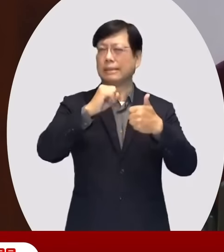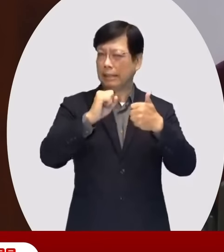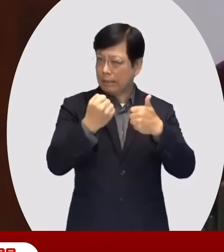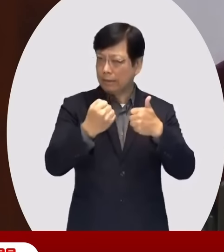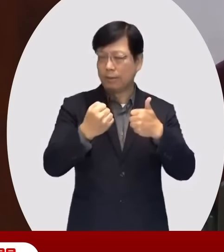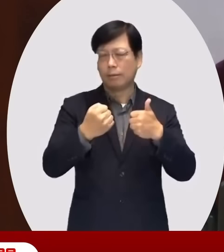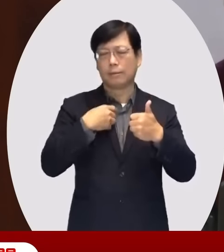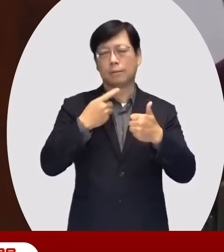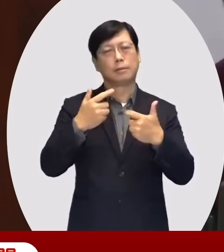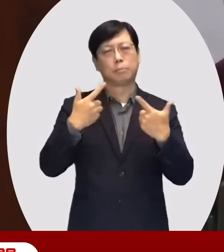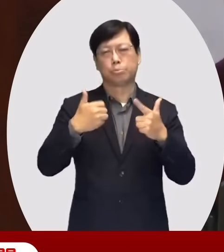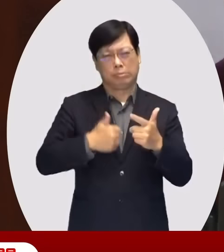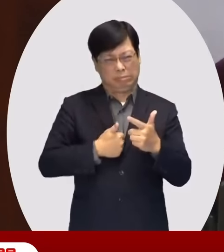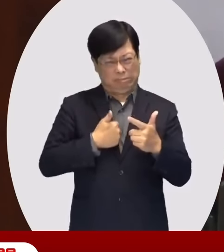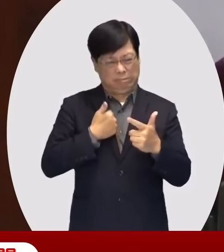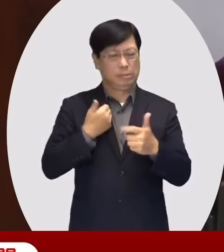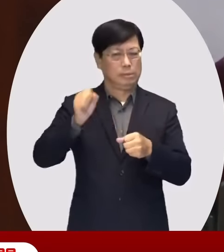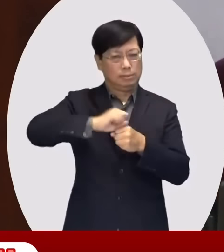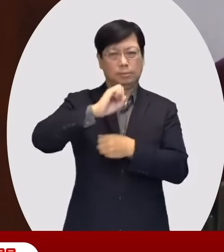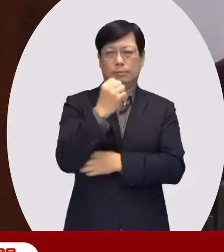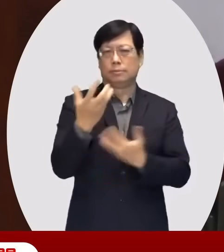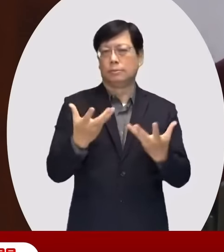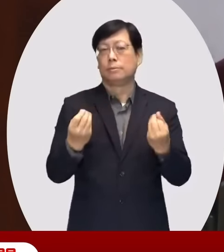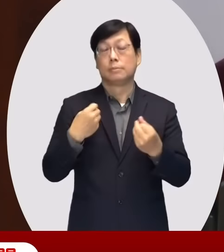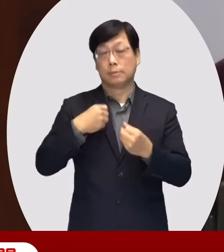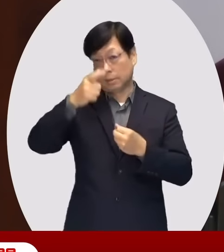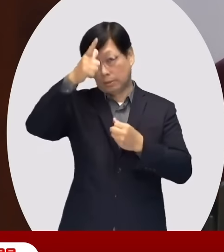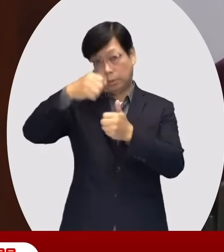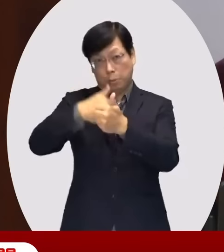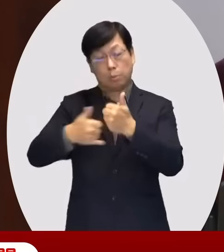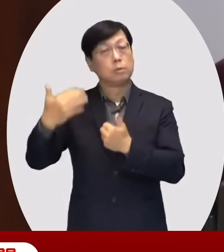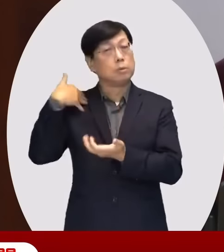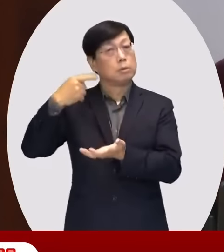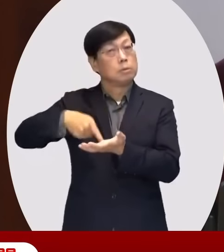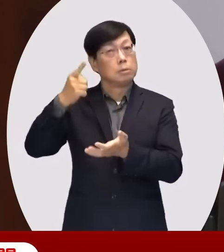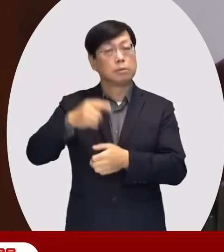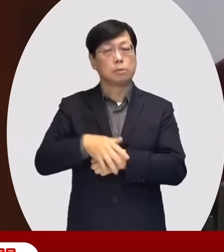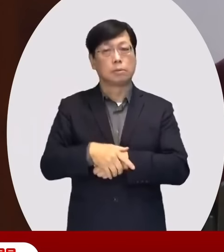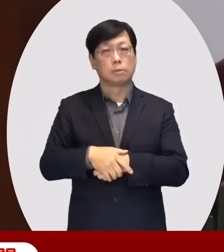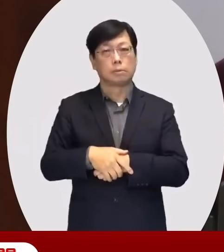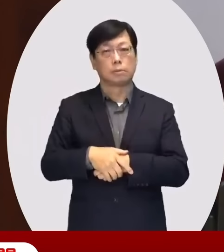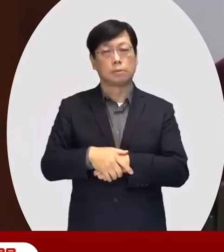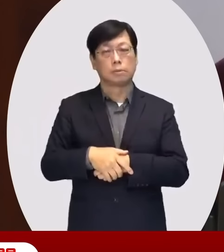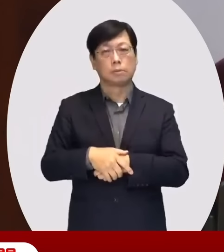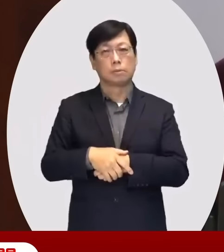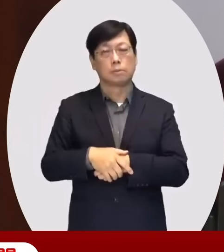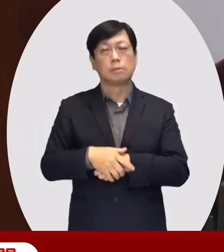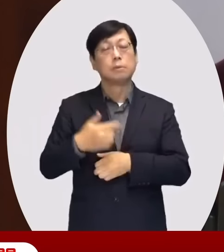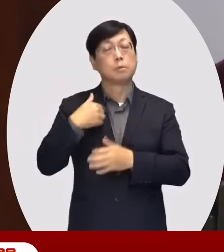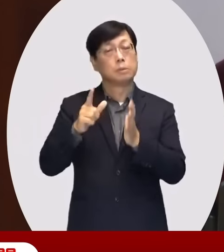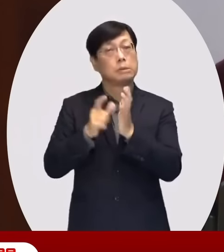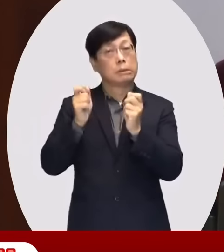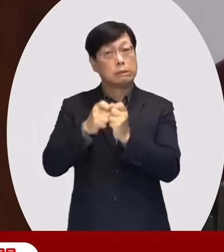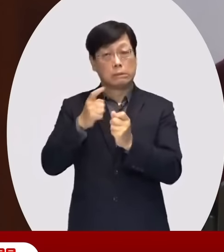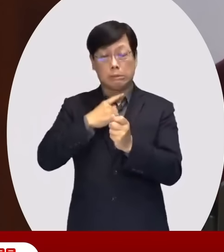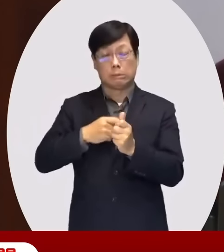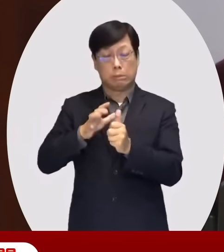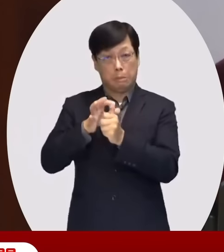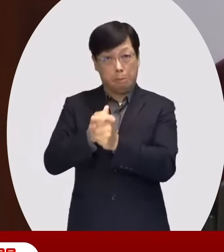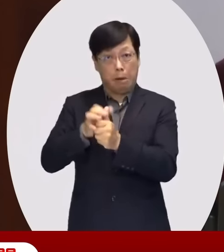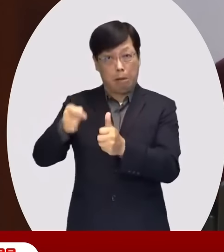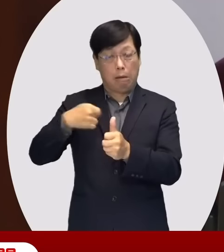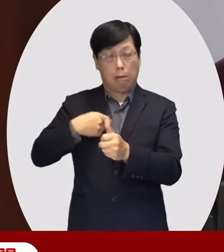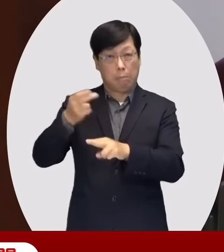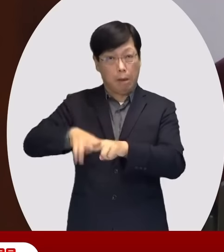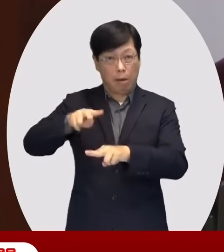质、训示的规定，不真正义务。黄国昌委员在上一次我们为 暂时处分而行